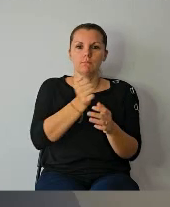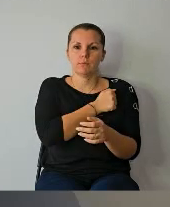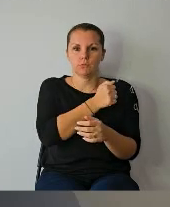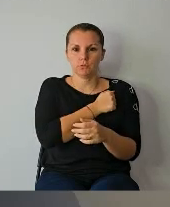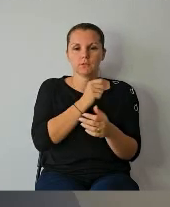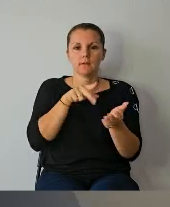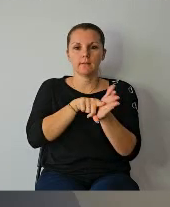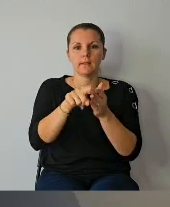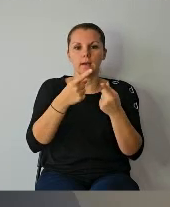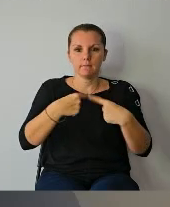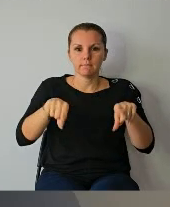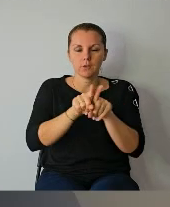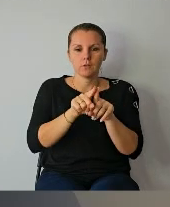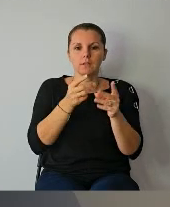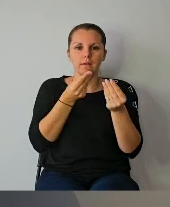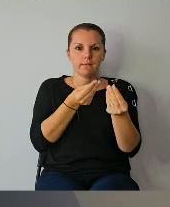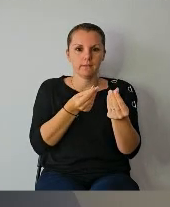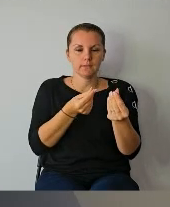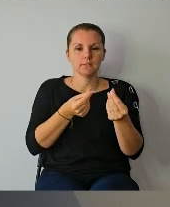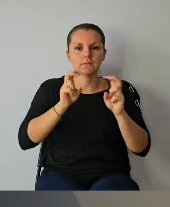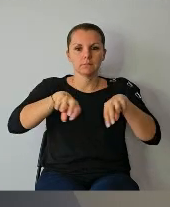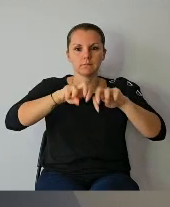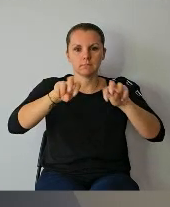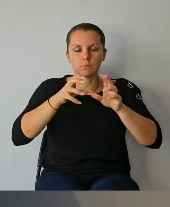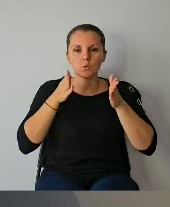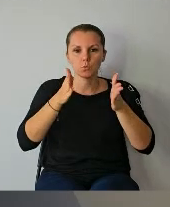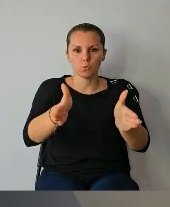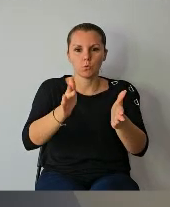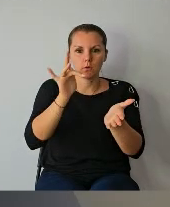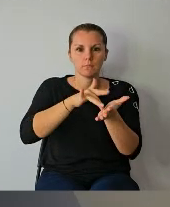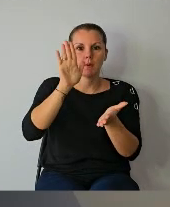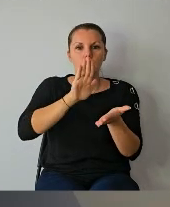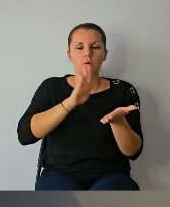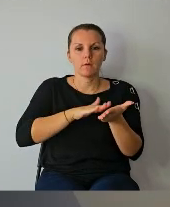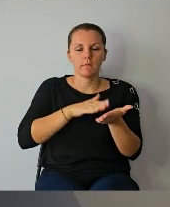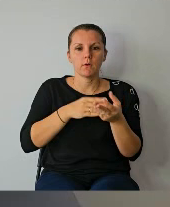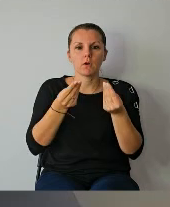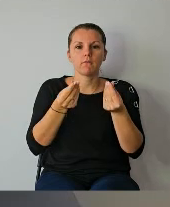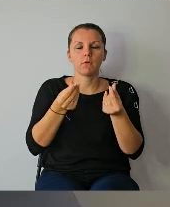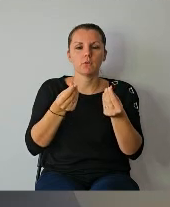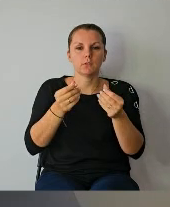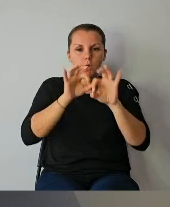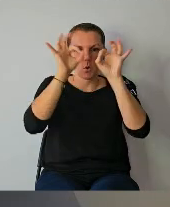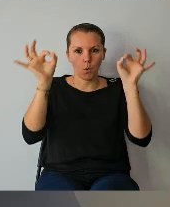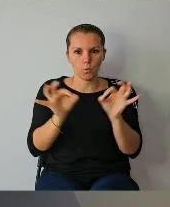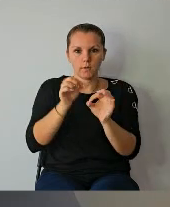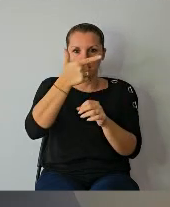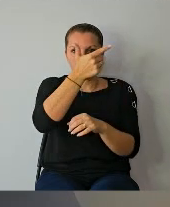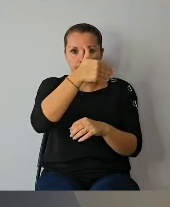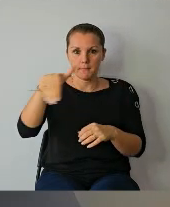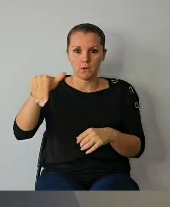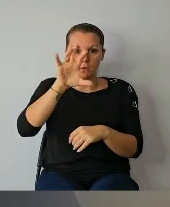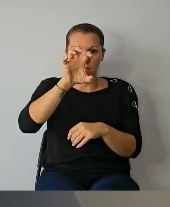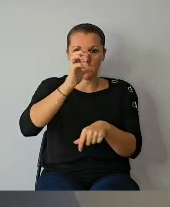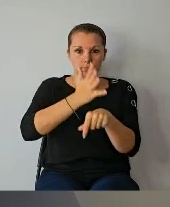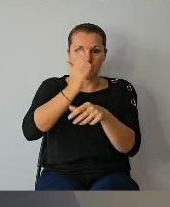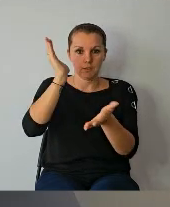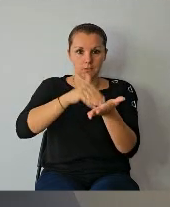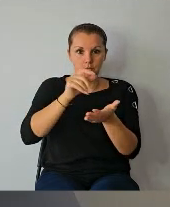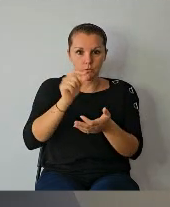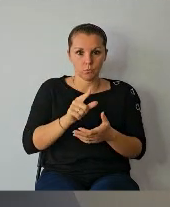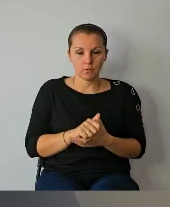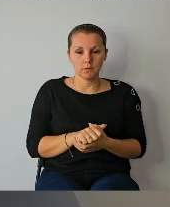zobowiązania na realizację inwestycji przebudowa dróg w Boguchwale w kwocie łącznej 2 550 000